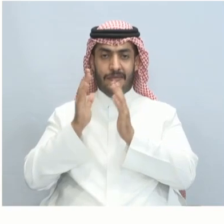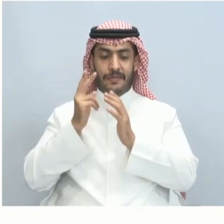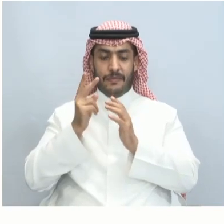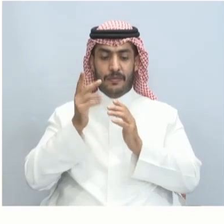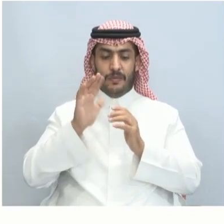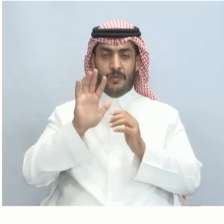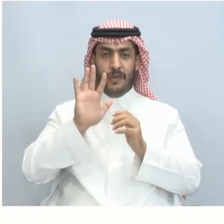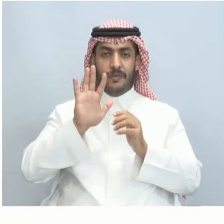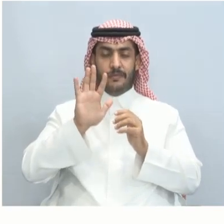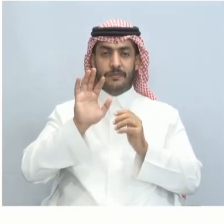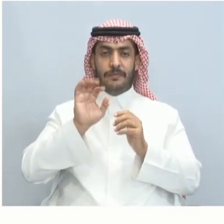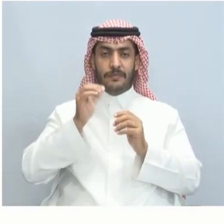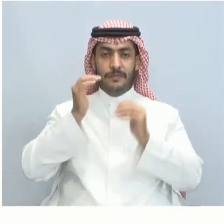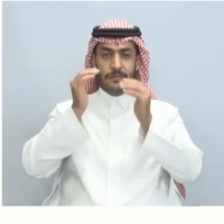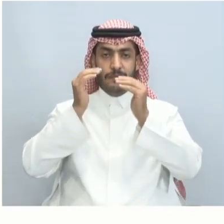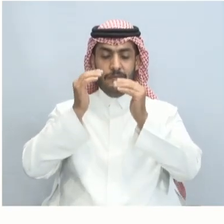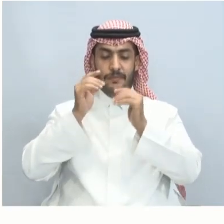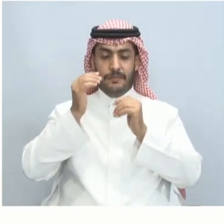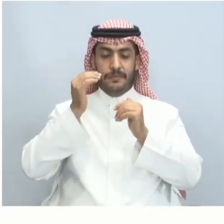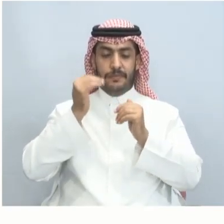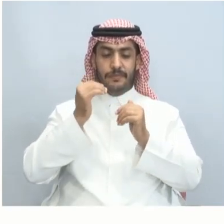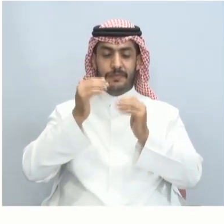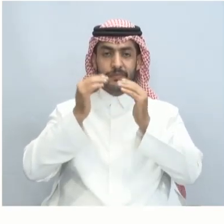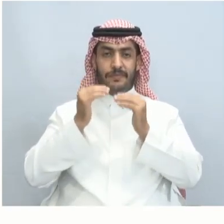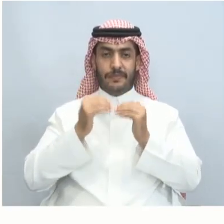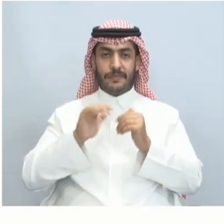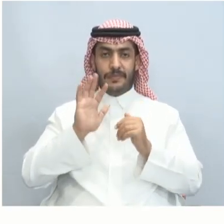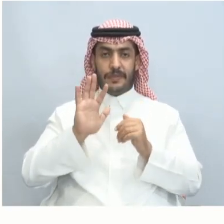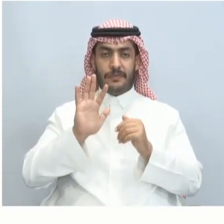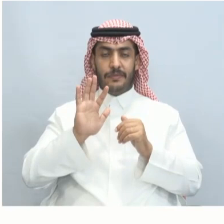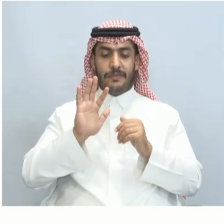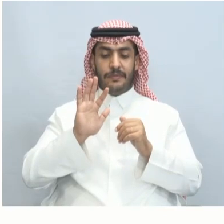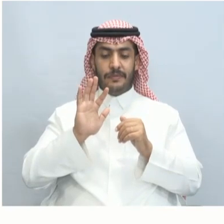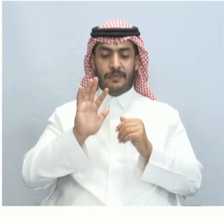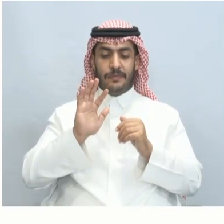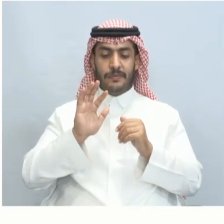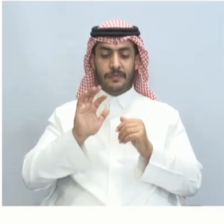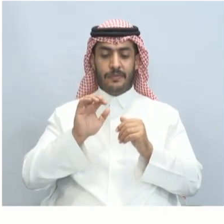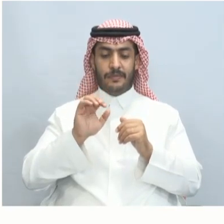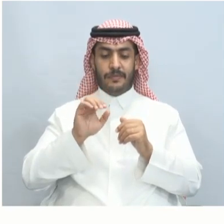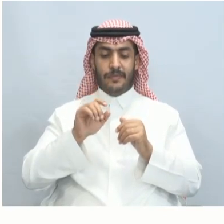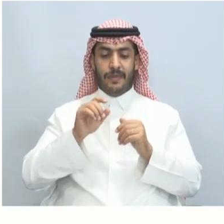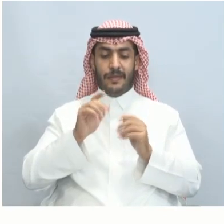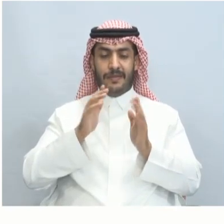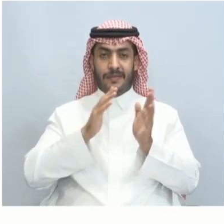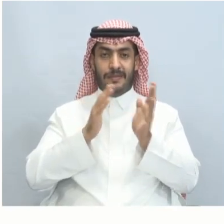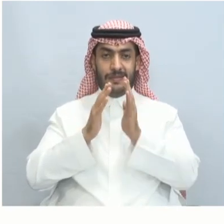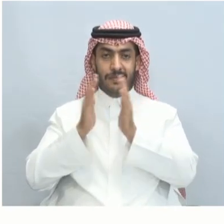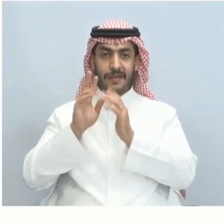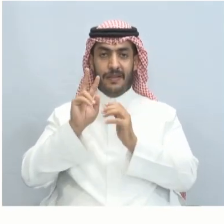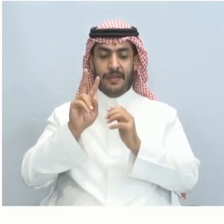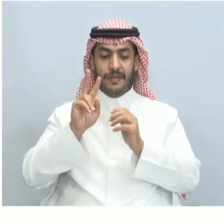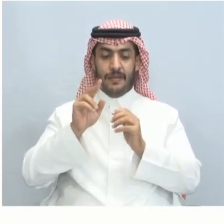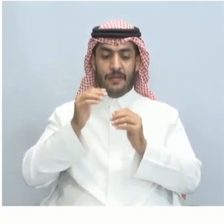وخمس وحدات الى ماذا الى اسفل قمنا هنا بانسحاب وحدتين الى اليمين وقمنا